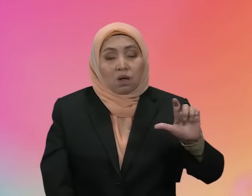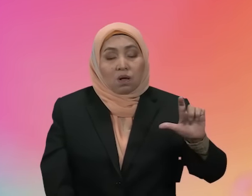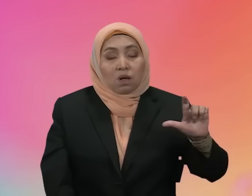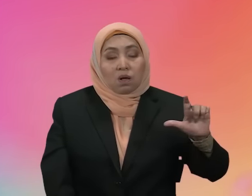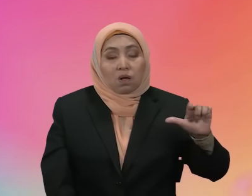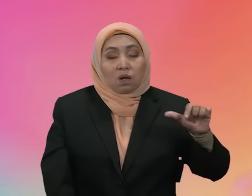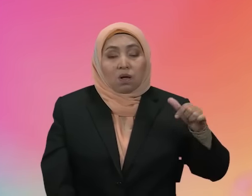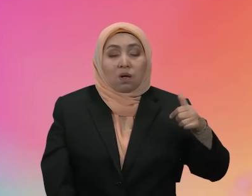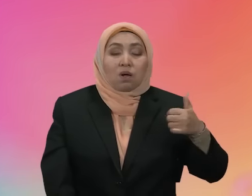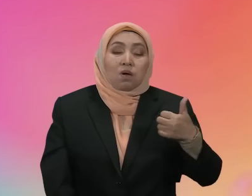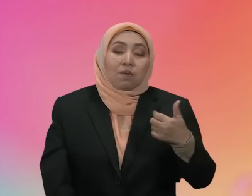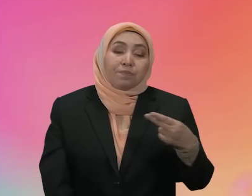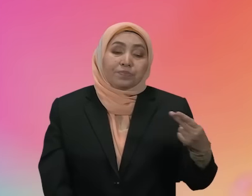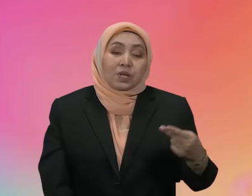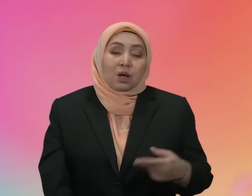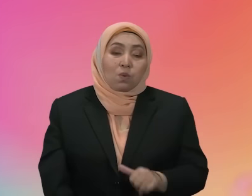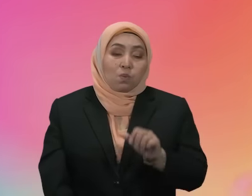الله